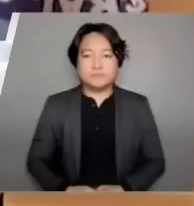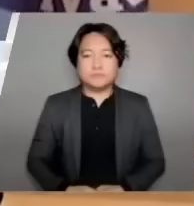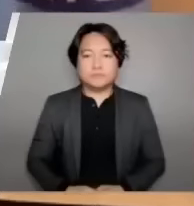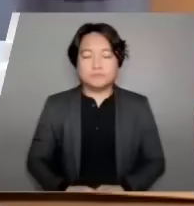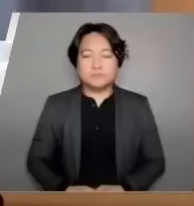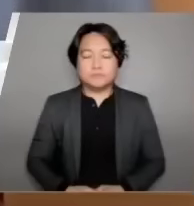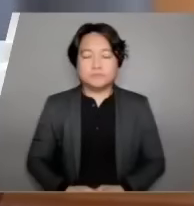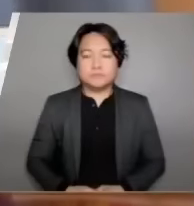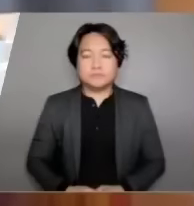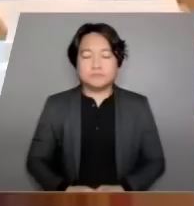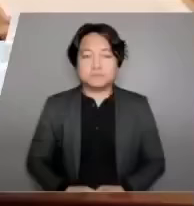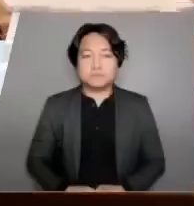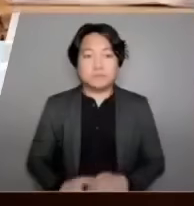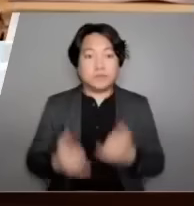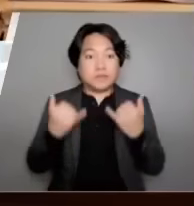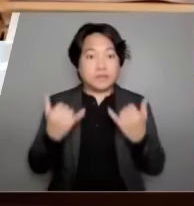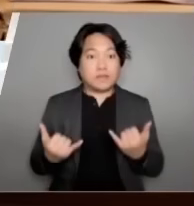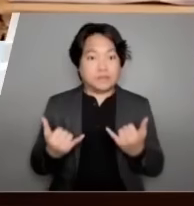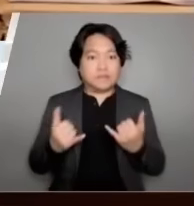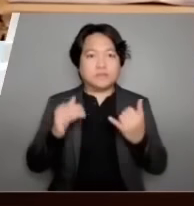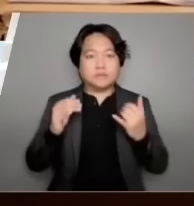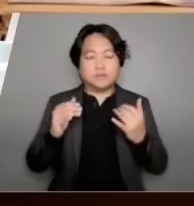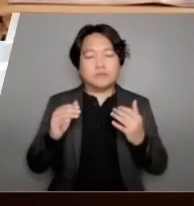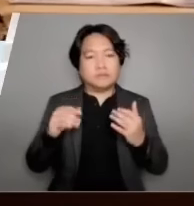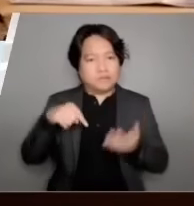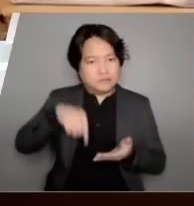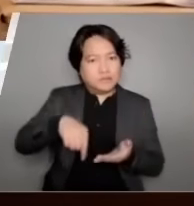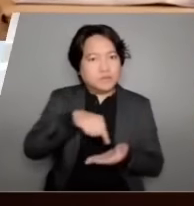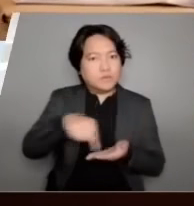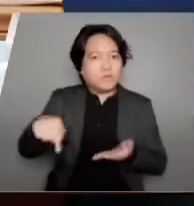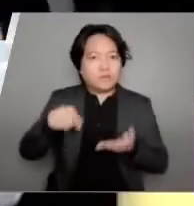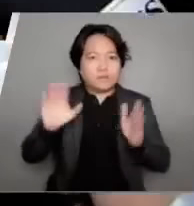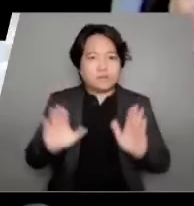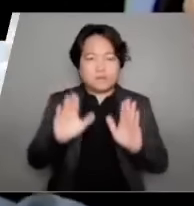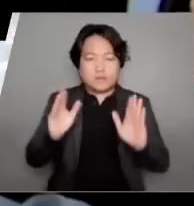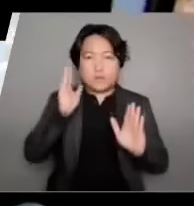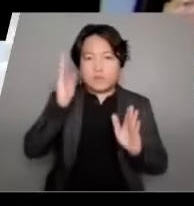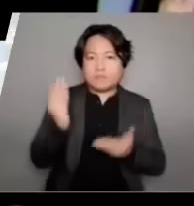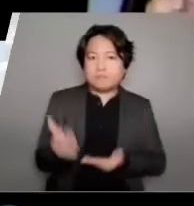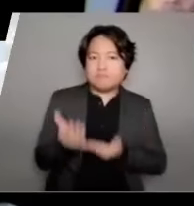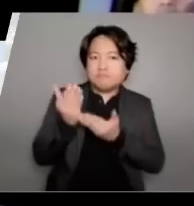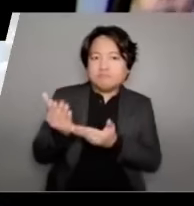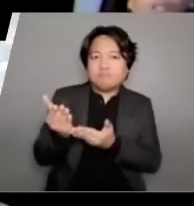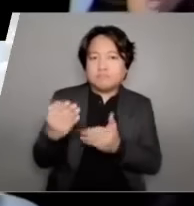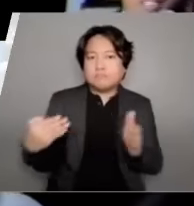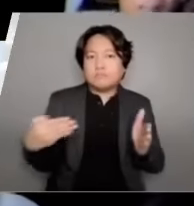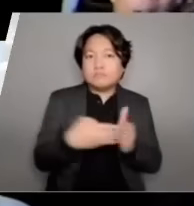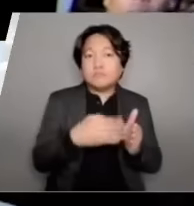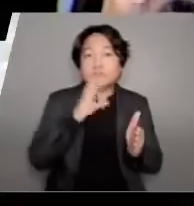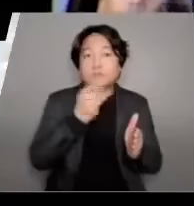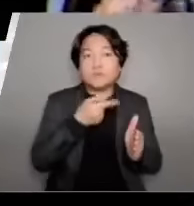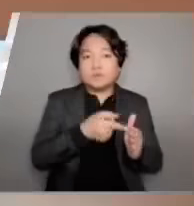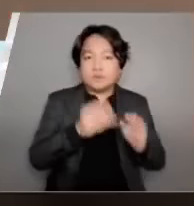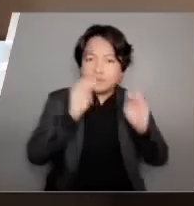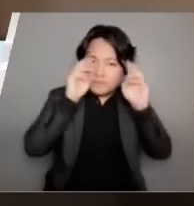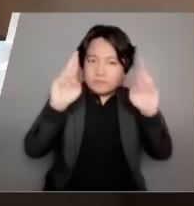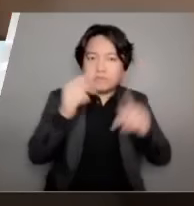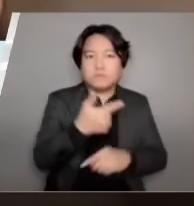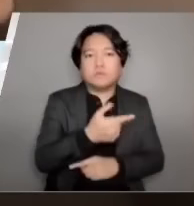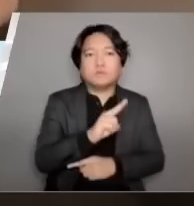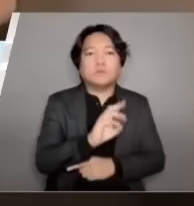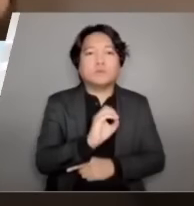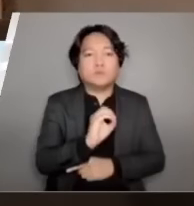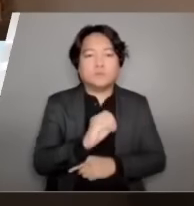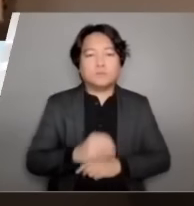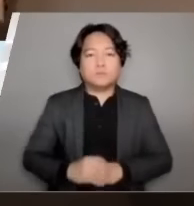Ngayong linggo na iahain ng Solicitor General ang legal na aksyon laban kay suspended Bamban Mayor Alice Guo.